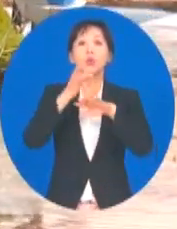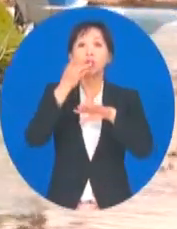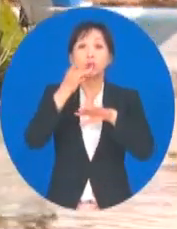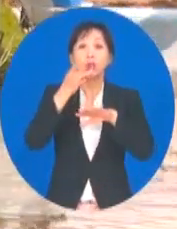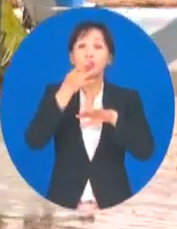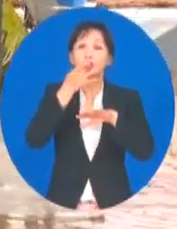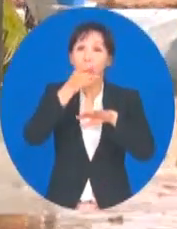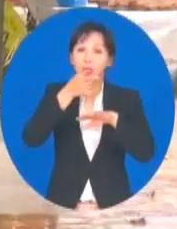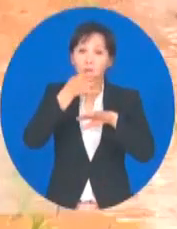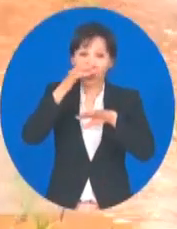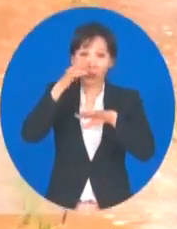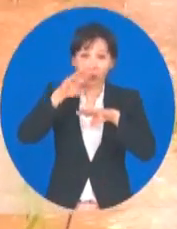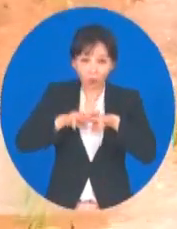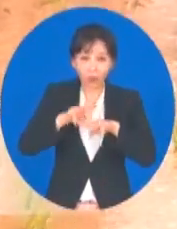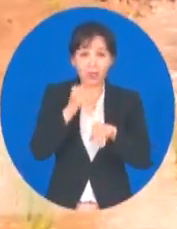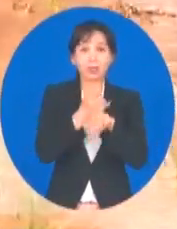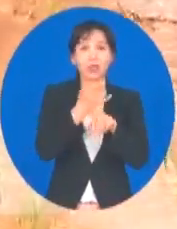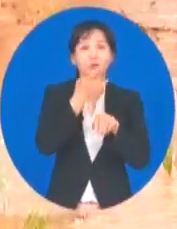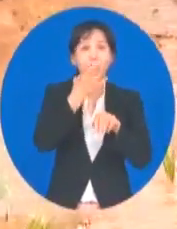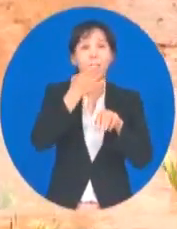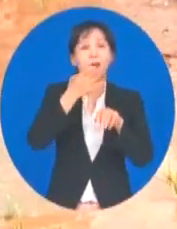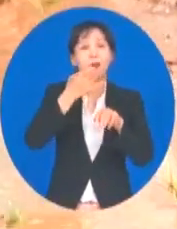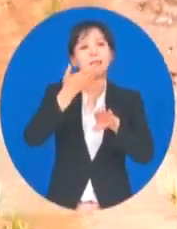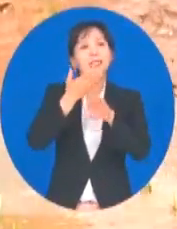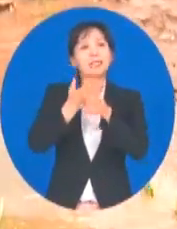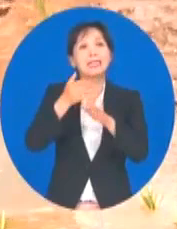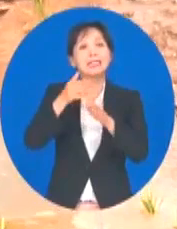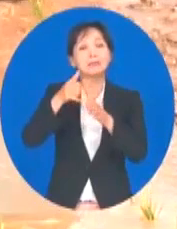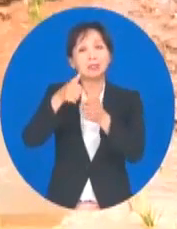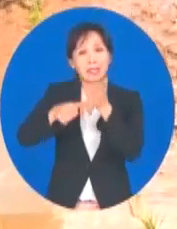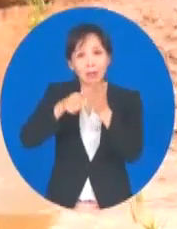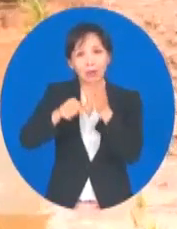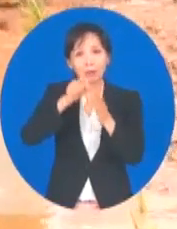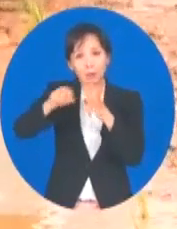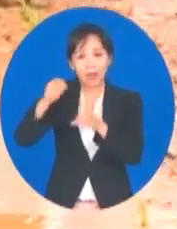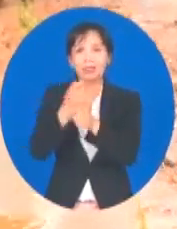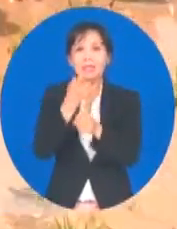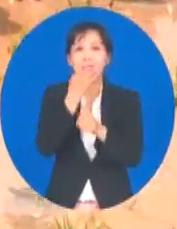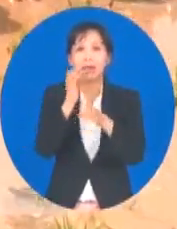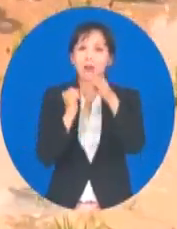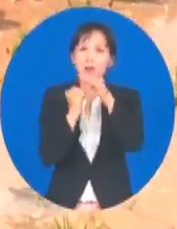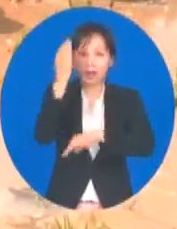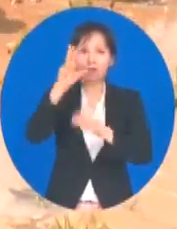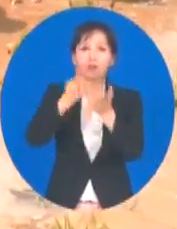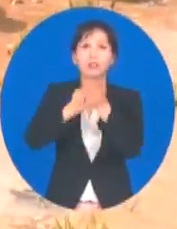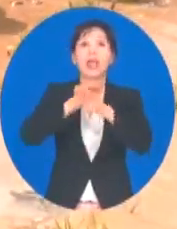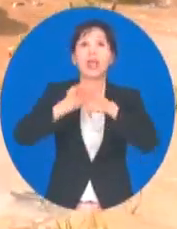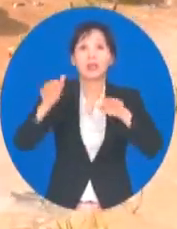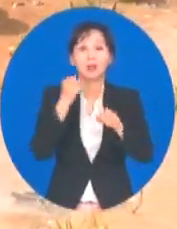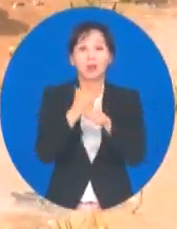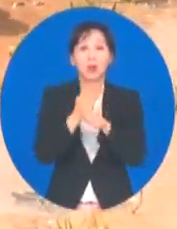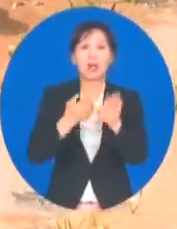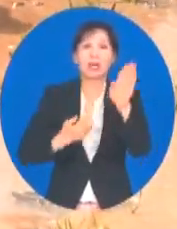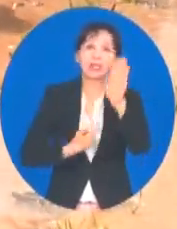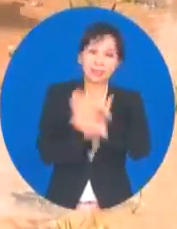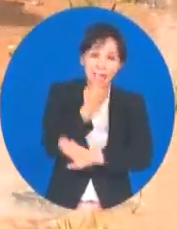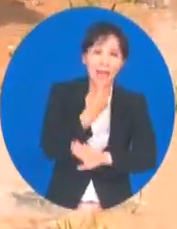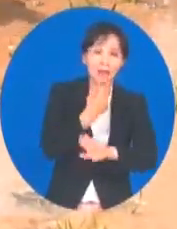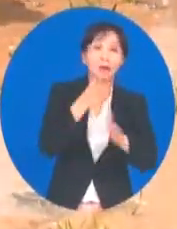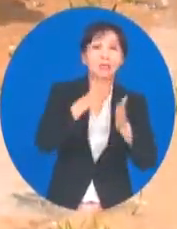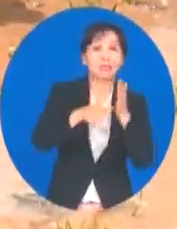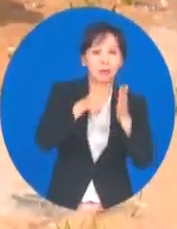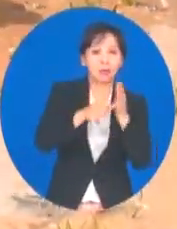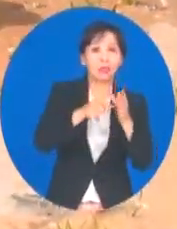논 타작물 재배 지원 사업은 논의 벼 대신 다른 작물 재배를 유도해 쌀 과잉 생산 문제 해결과 타작물